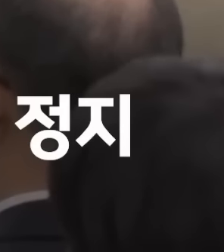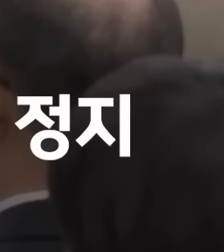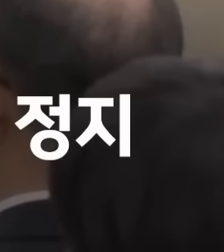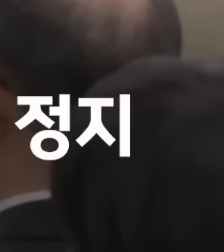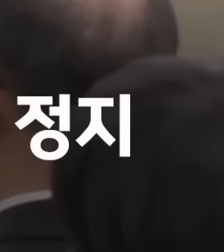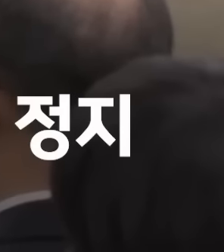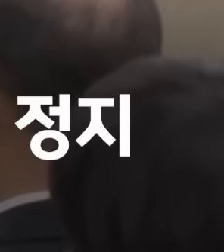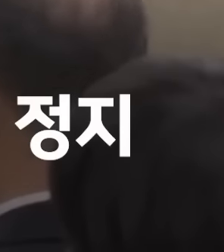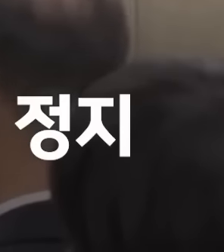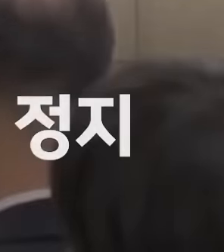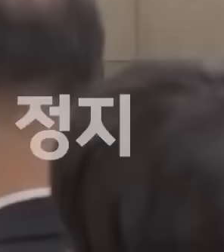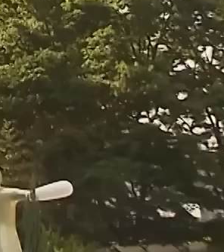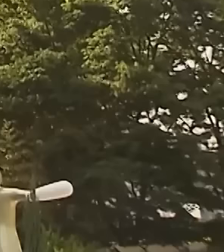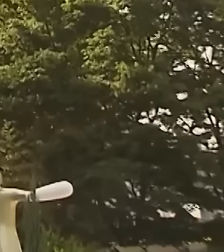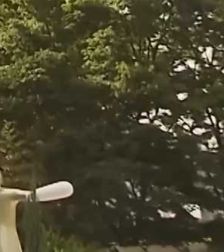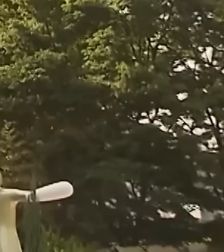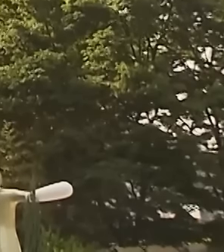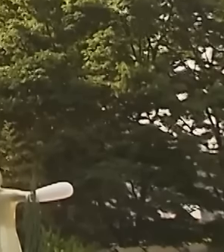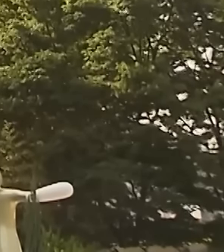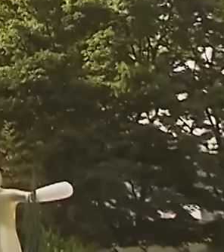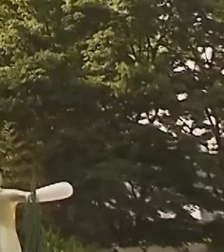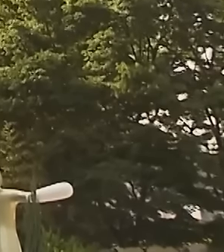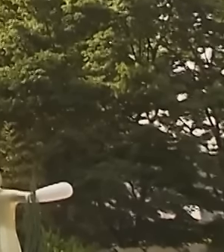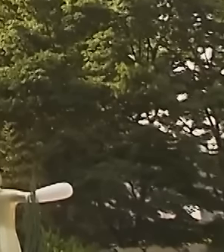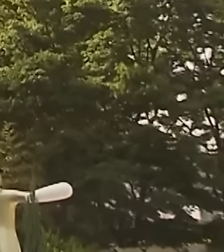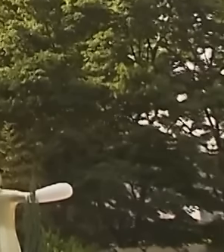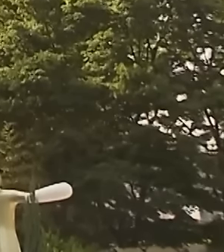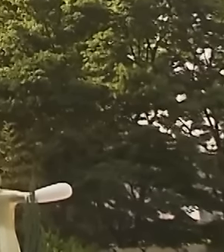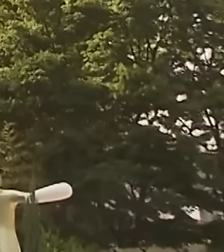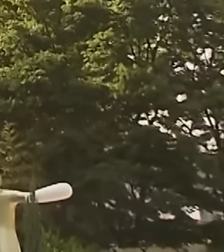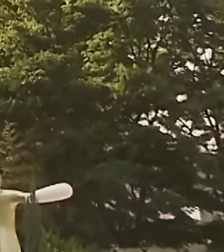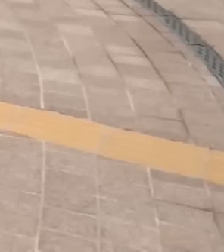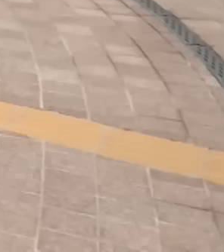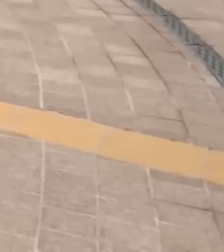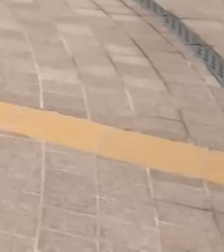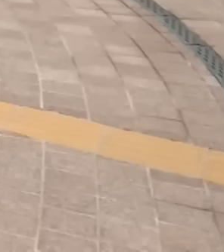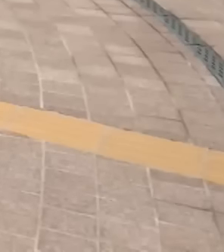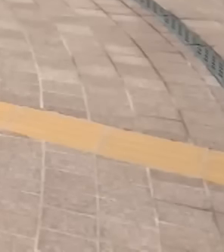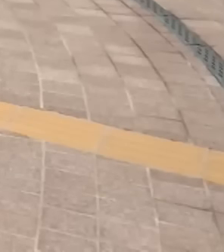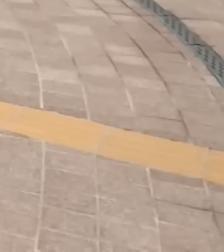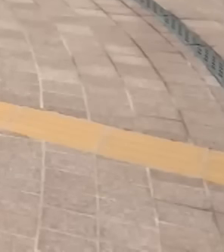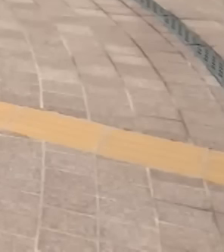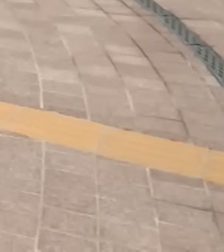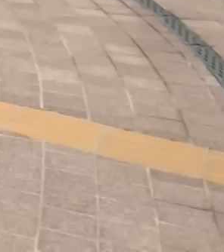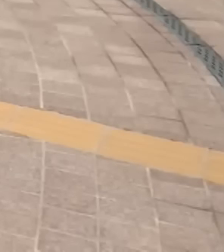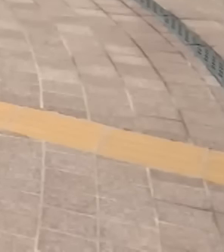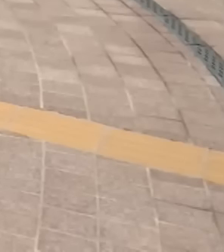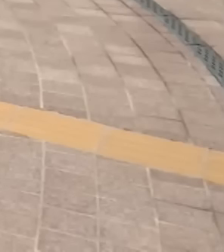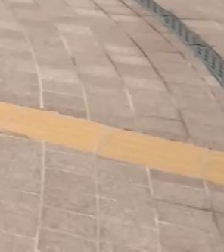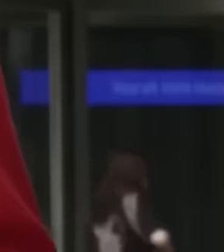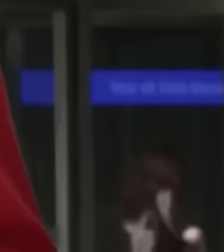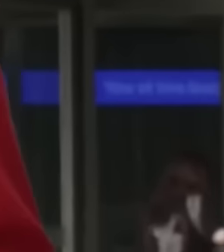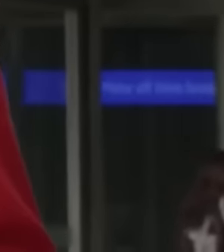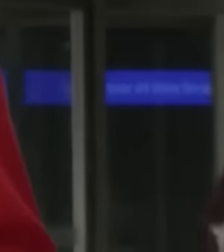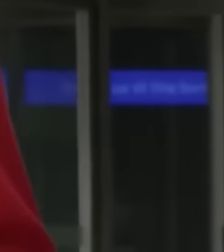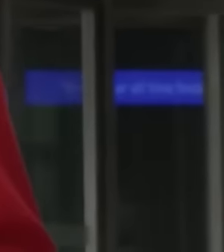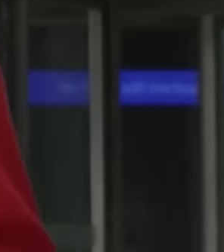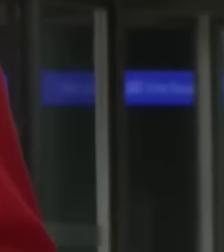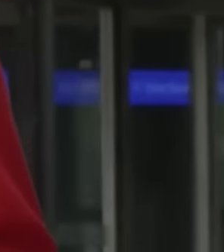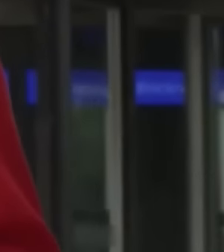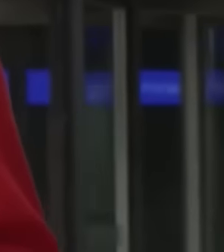임명 효력을 정지했습니다 서울행정법원 행정 12부는 오늘 권태선 이사장 등 현 박문진 약권 이사들이 낸